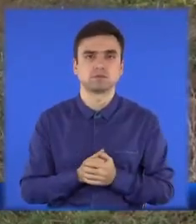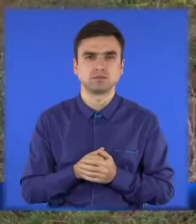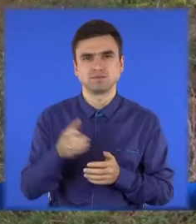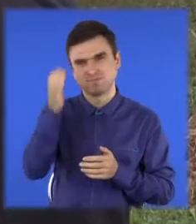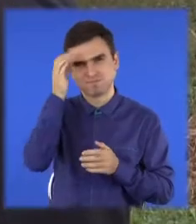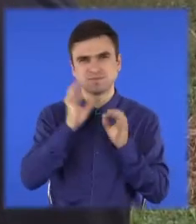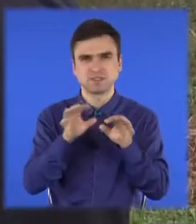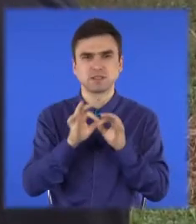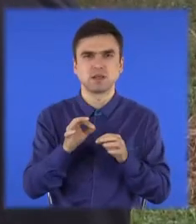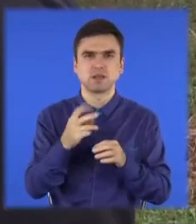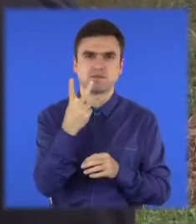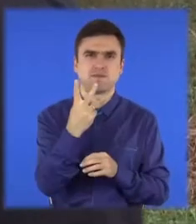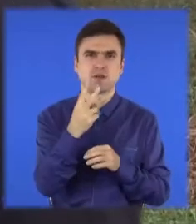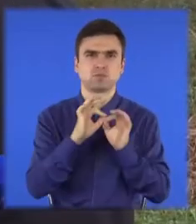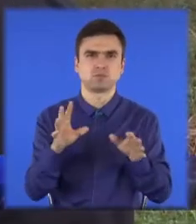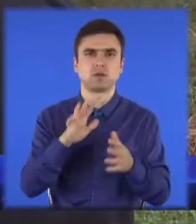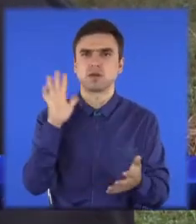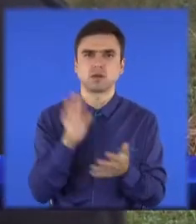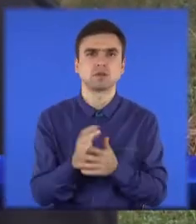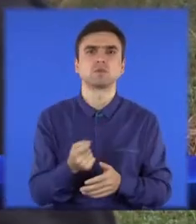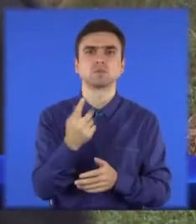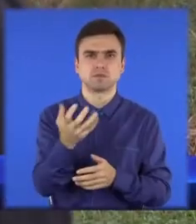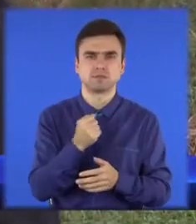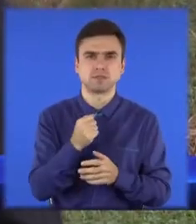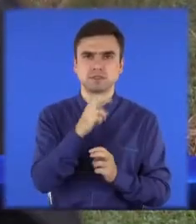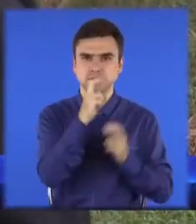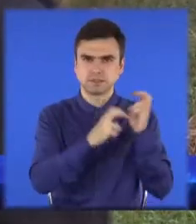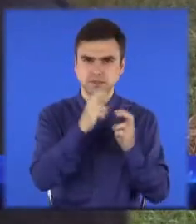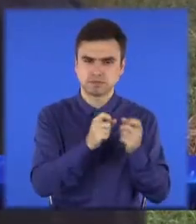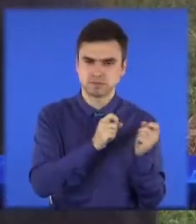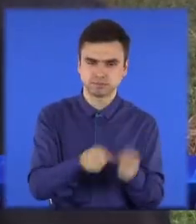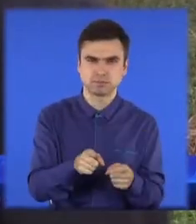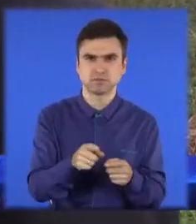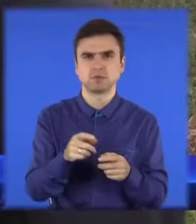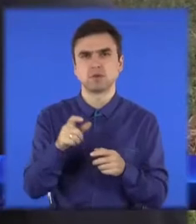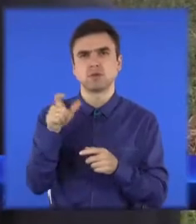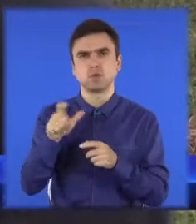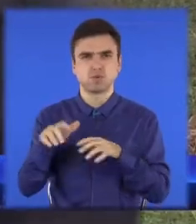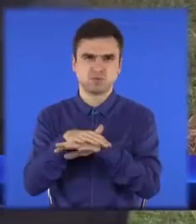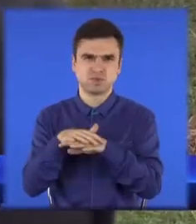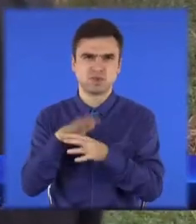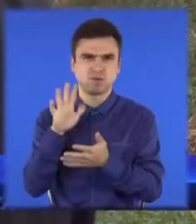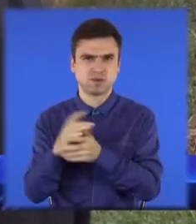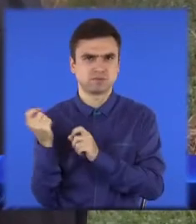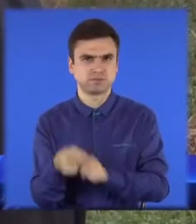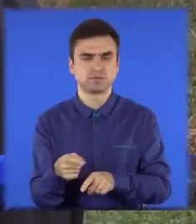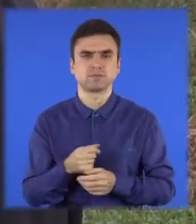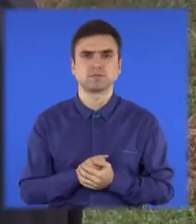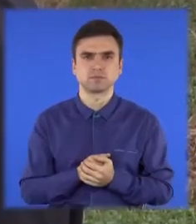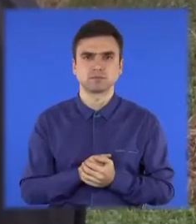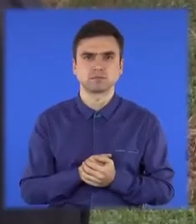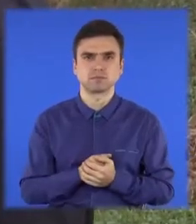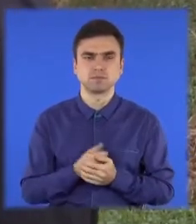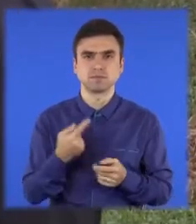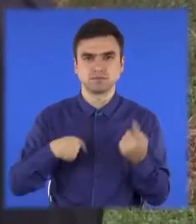викиди. Ціль цього проєкту – все-таки узнати, що ж і хто ж впливає на хімічний состав наших